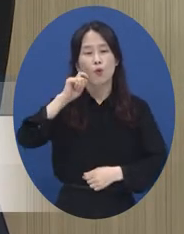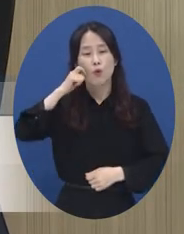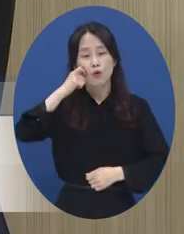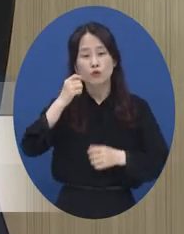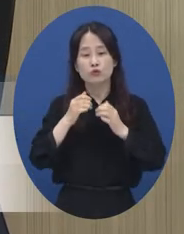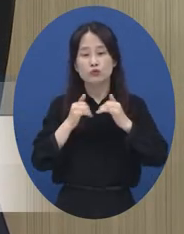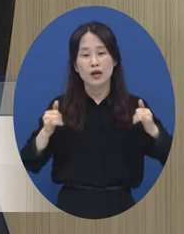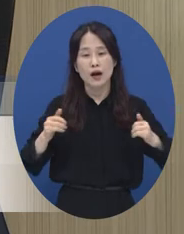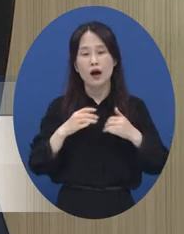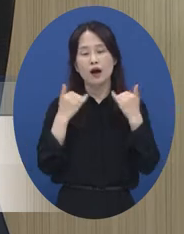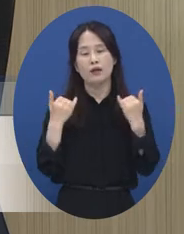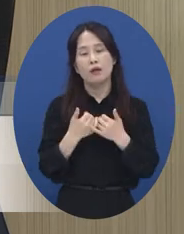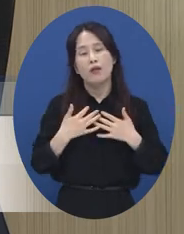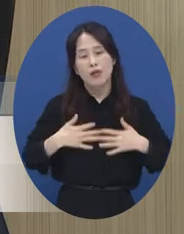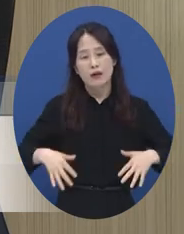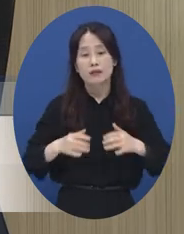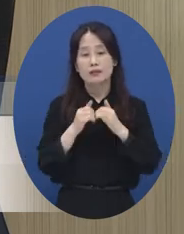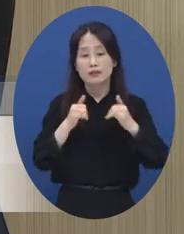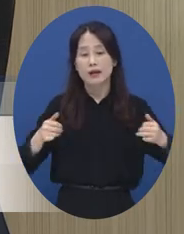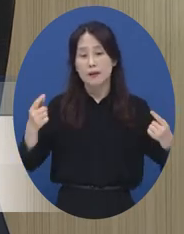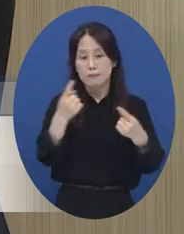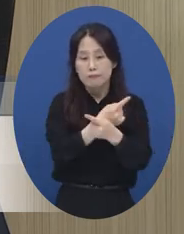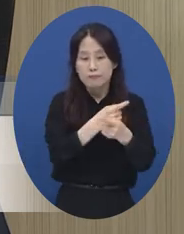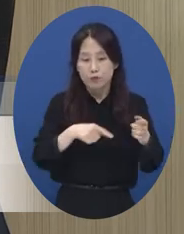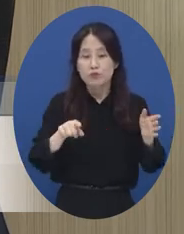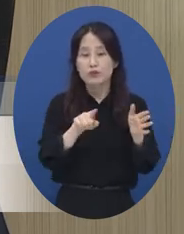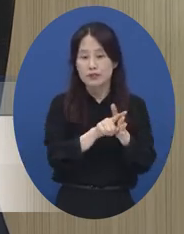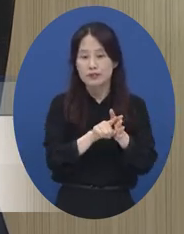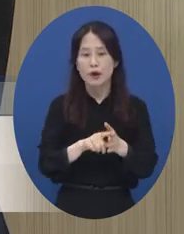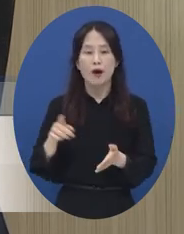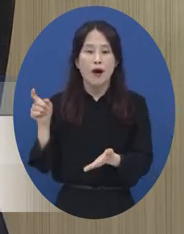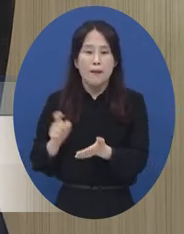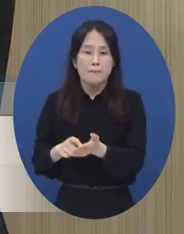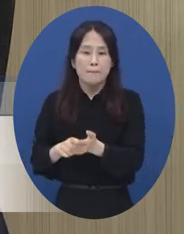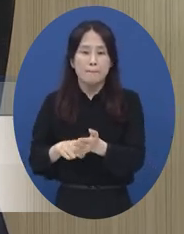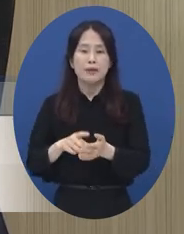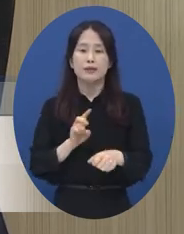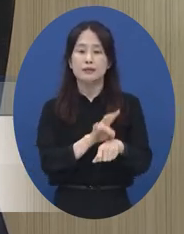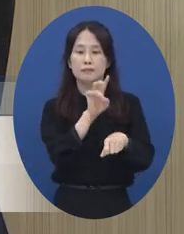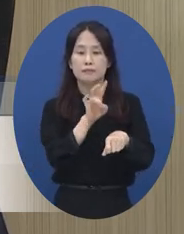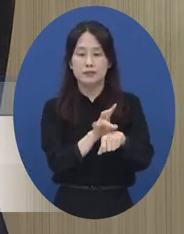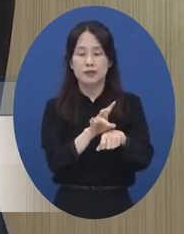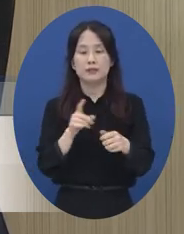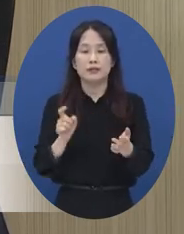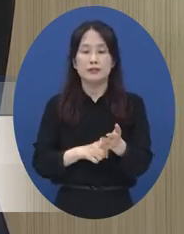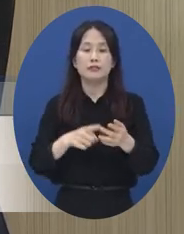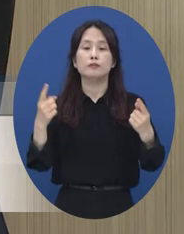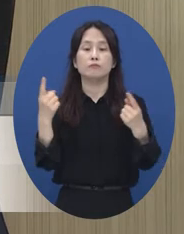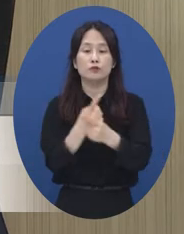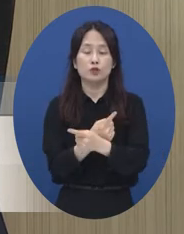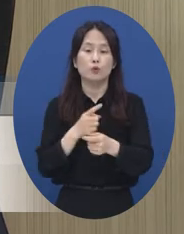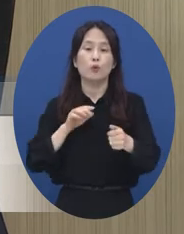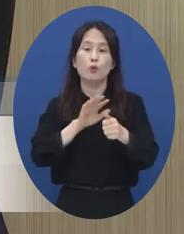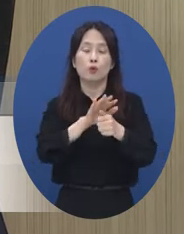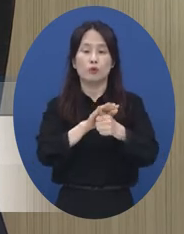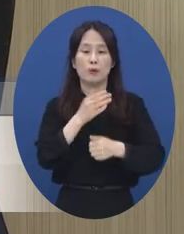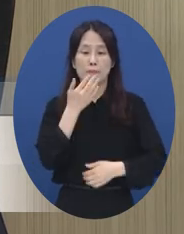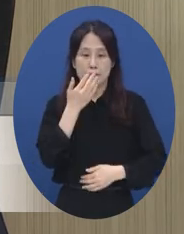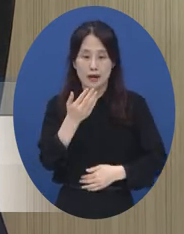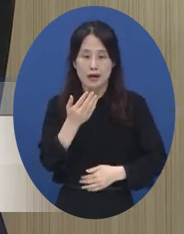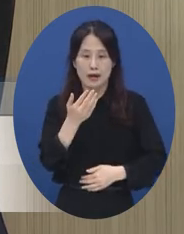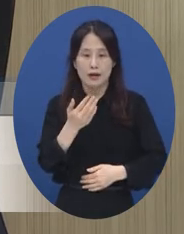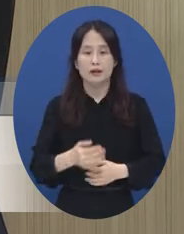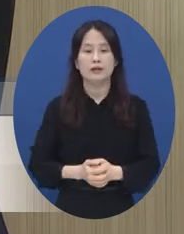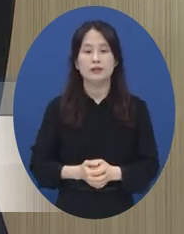있는 심리 사회적 약자들의 치료로 비해서 으 신속하게 24시간 동안 이렇게 응급 치료를 할 수